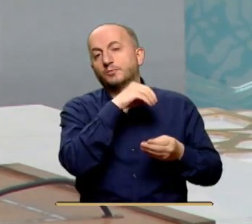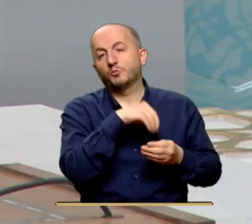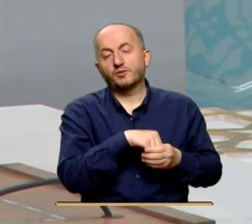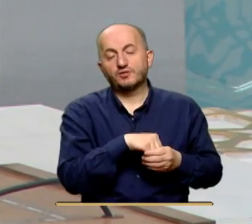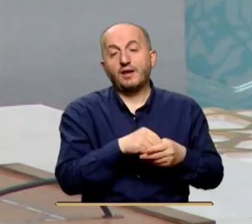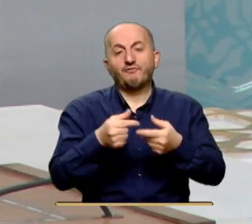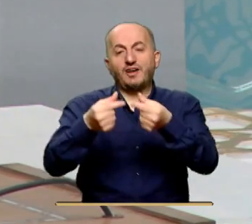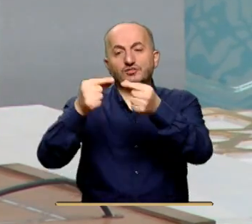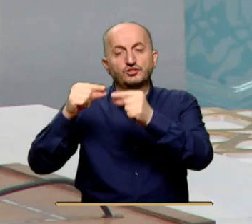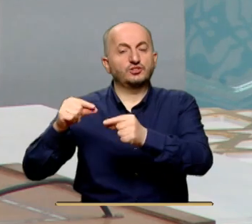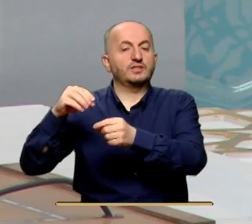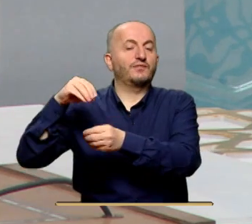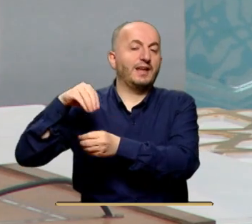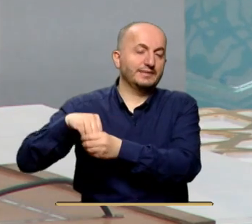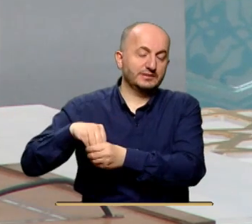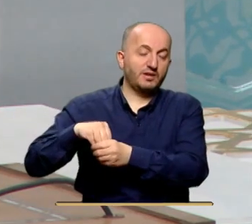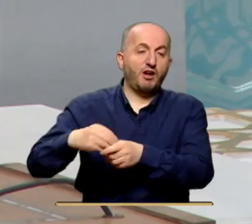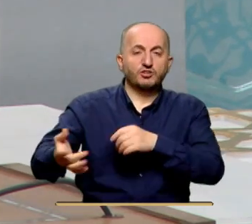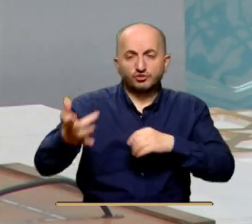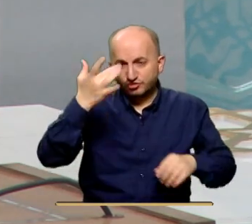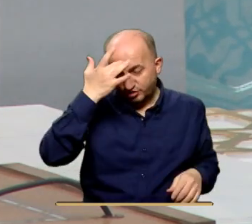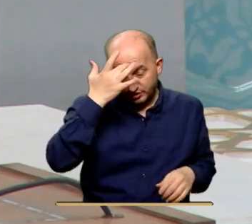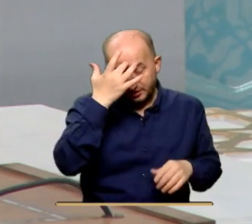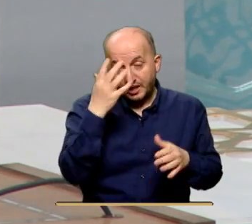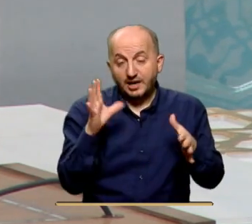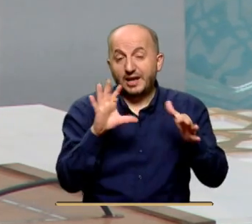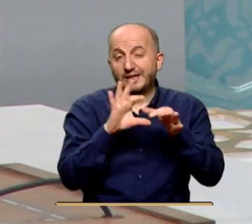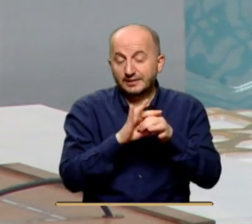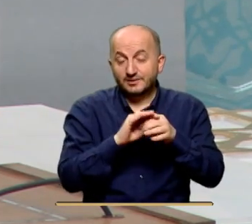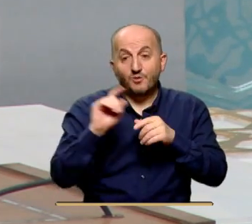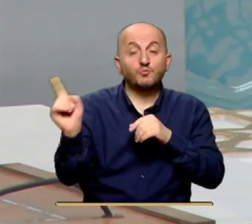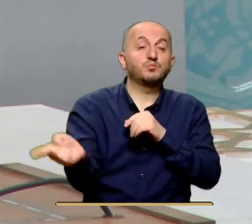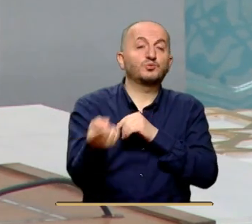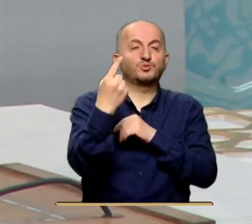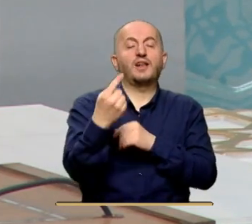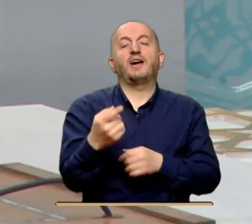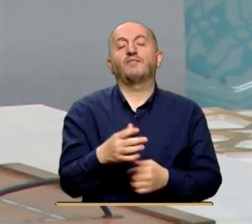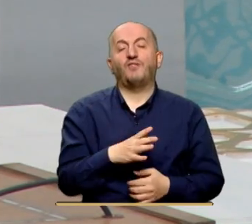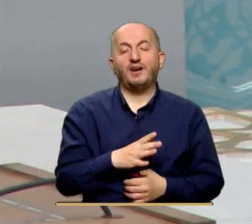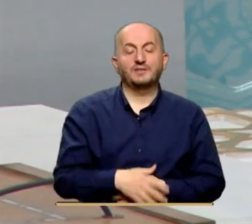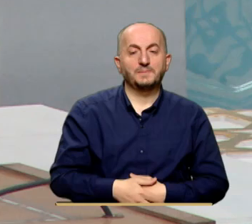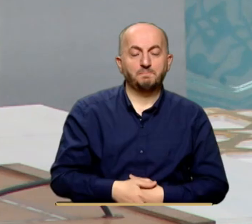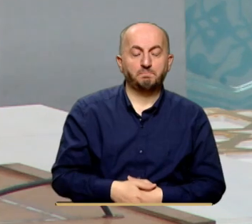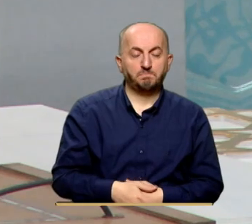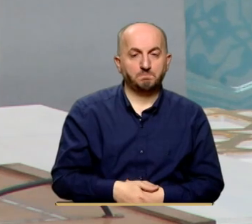ve hadisi şeriflerde şehitlerle ilgili müjdelerdir.